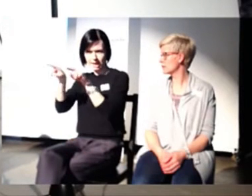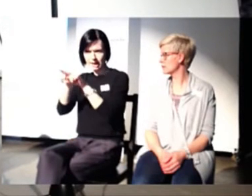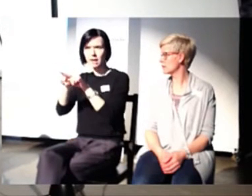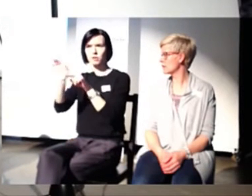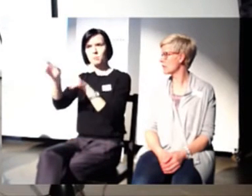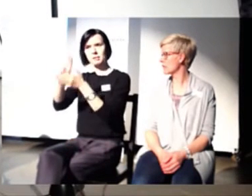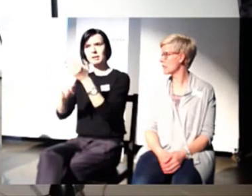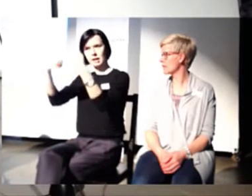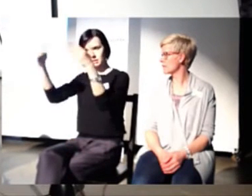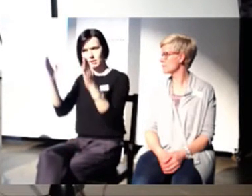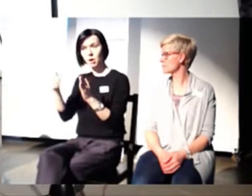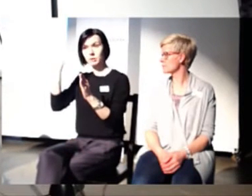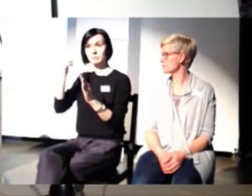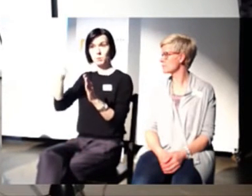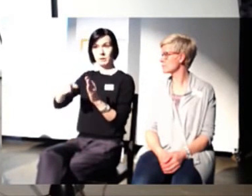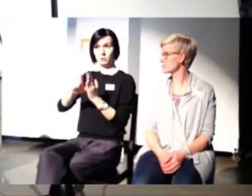Siinä on 90-luvulla jo